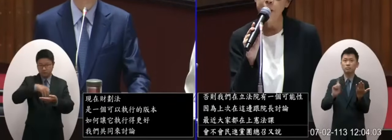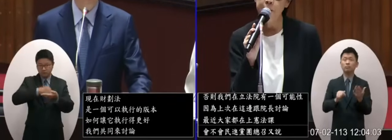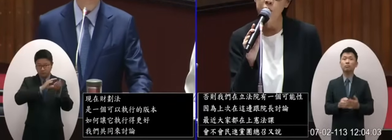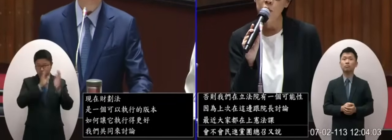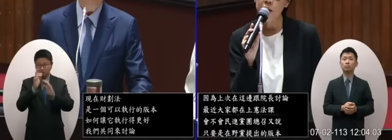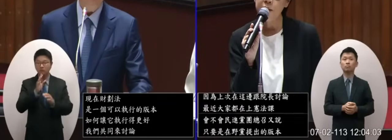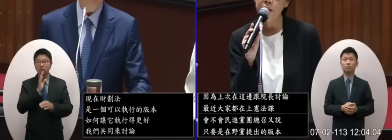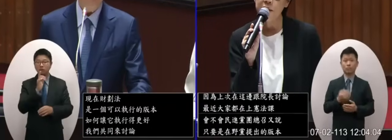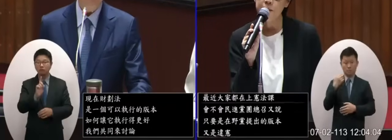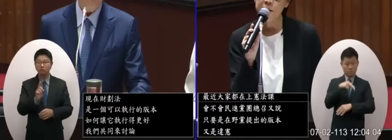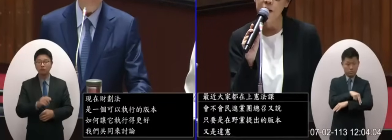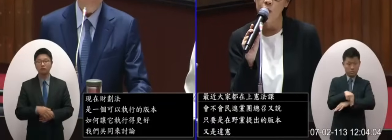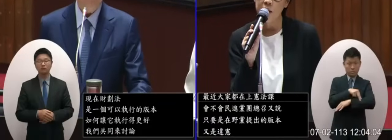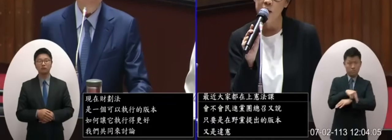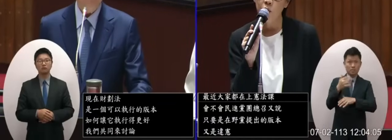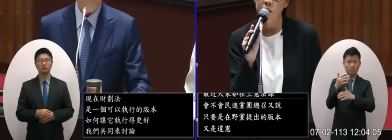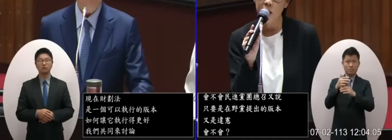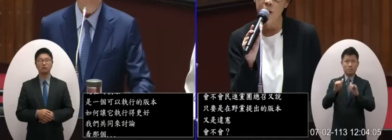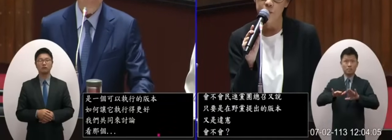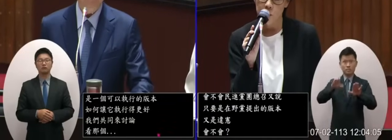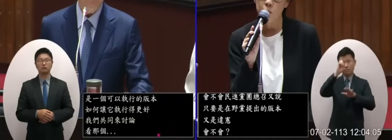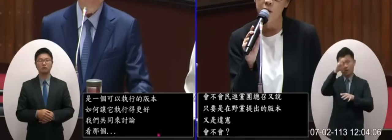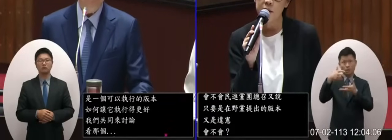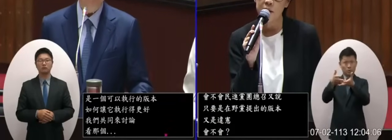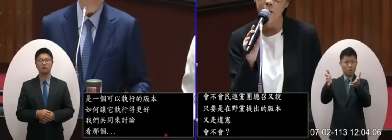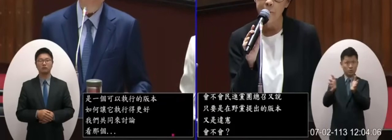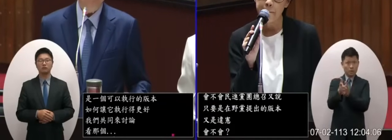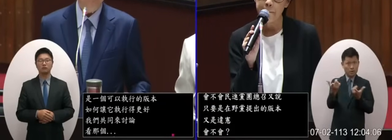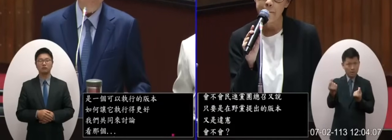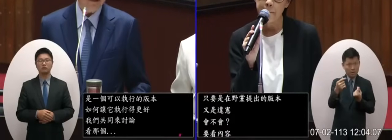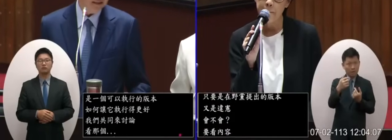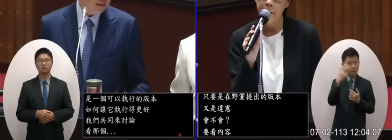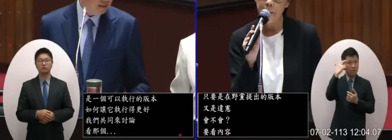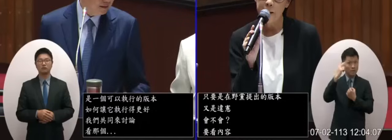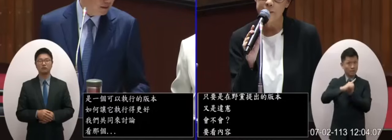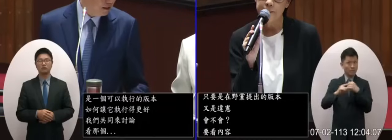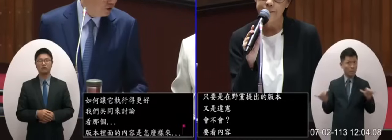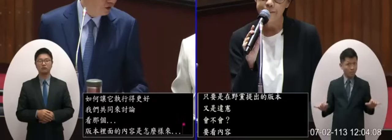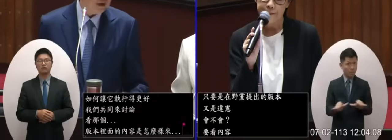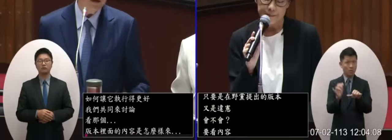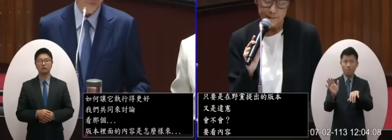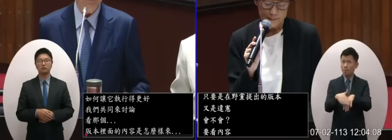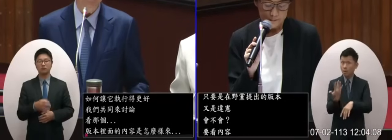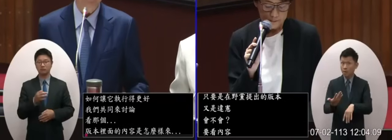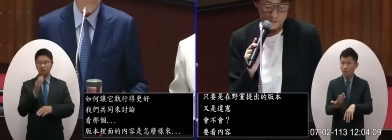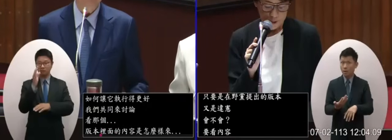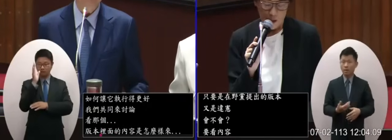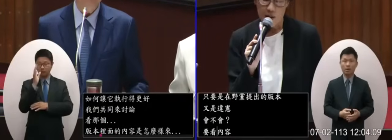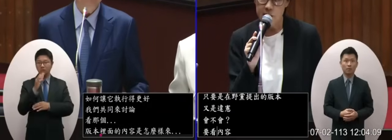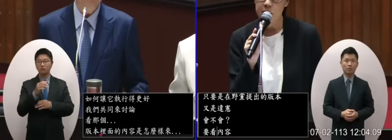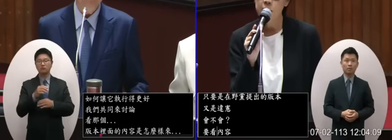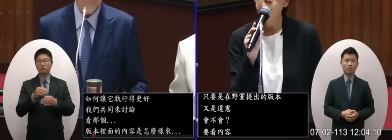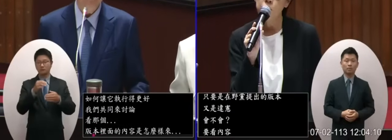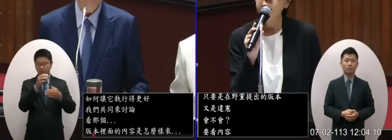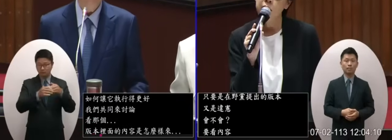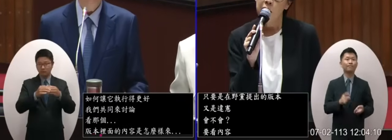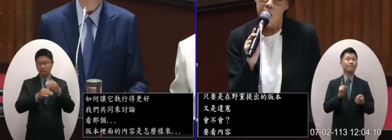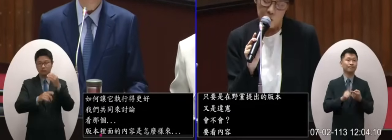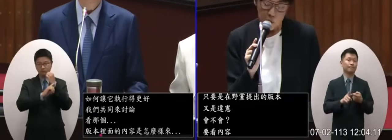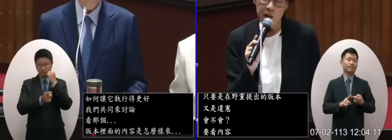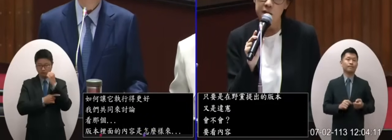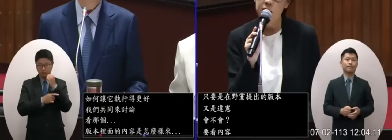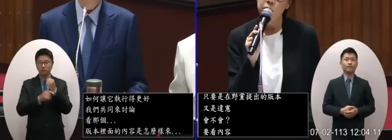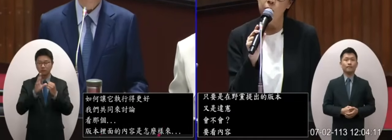样 来。所以我们的版本如果跟当年的民进党团的一模一样，就不违宪了吗？ 但是财政纪律法是有所改变的。 是，所